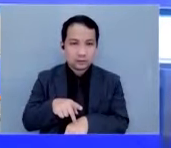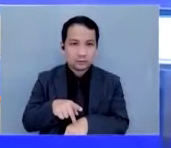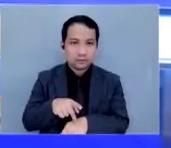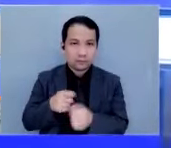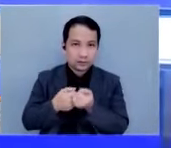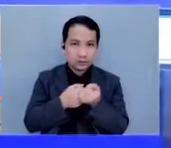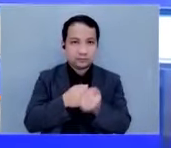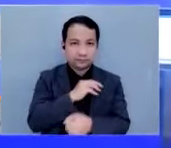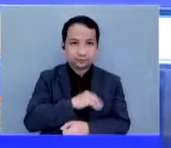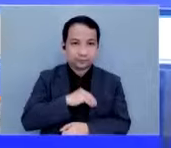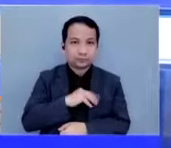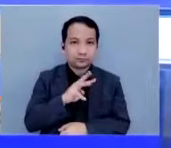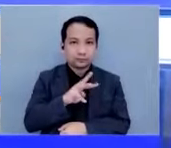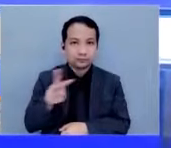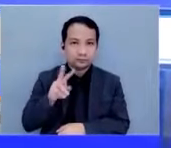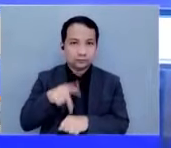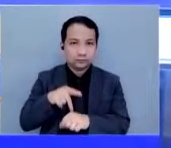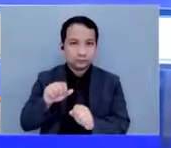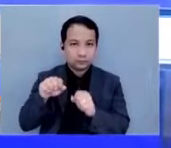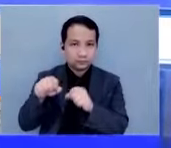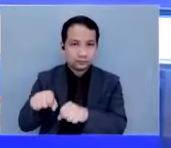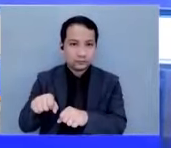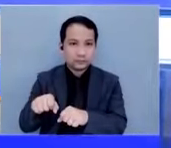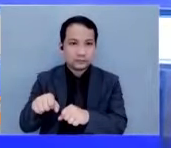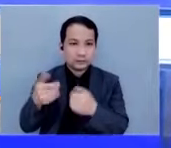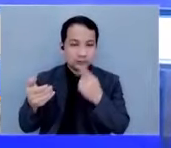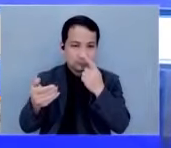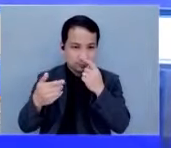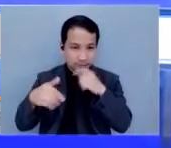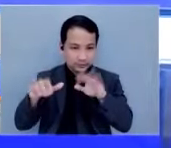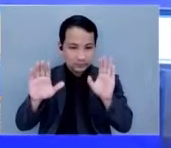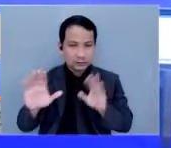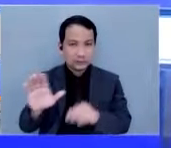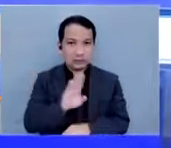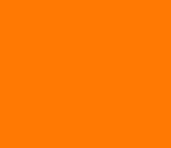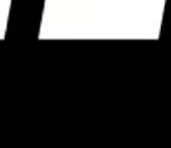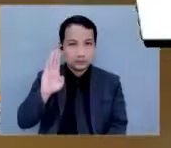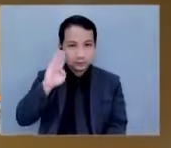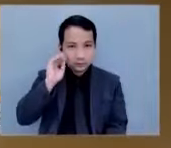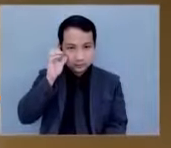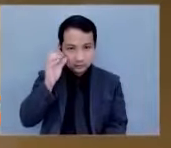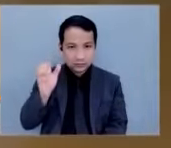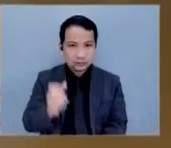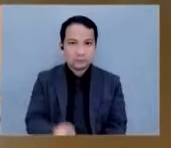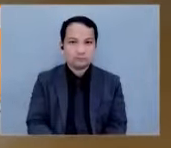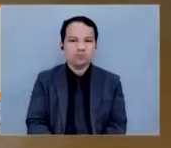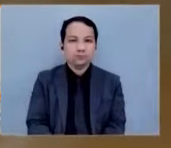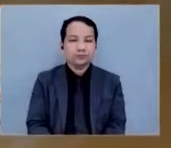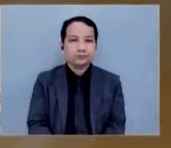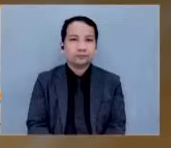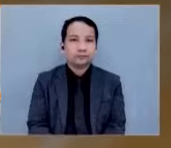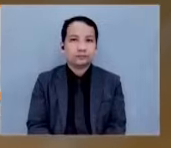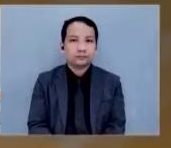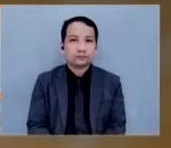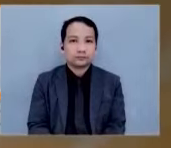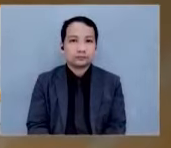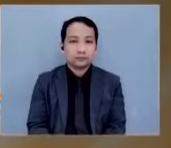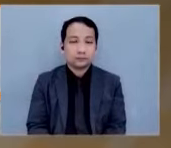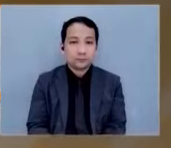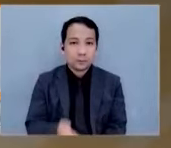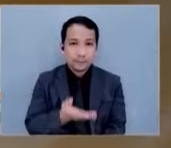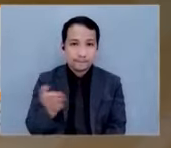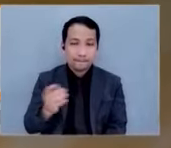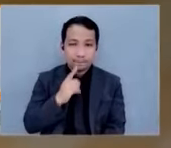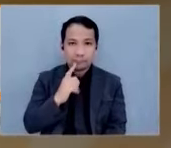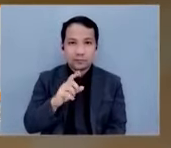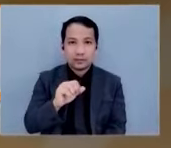sa West Philippine Sea. Nasa frontline ng balitang yan si Brian Castillo. Sa satellite images na ito nakuha sa Sabina Shoal